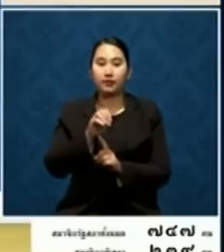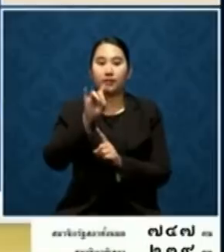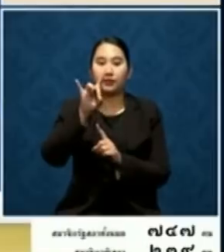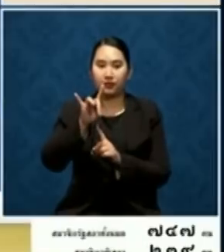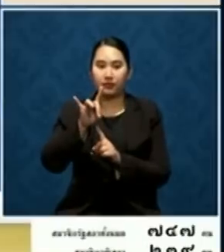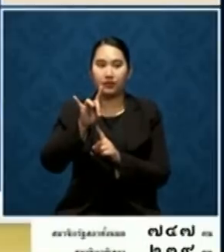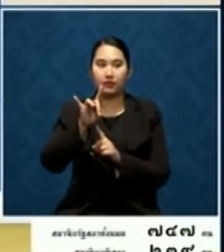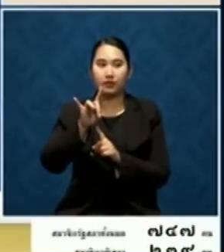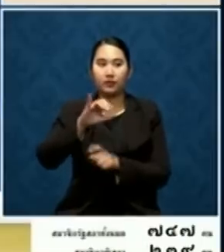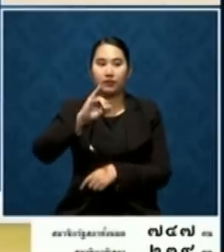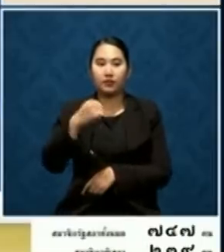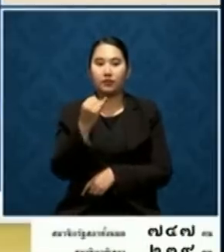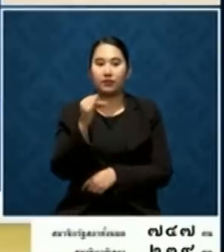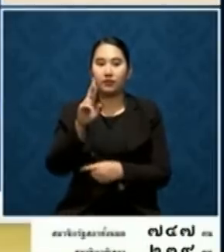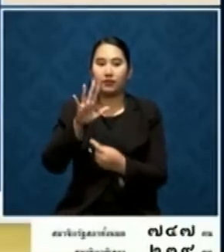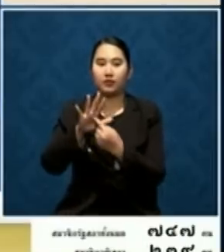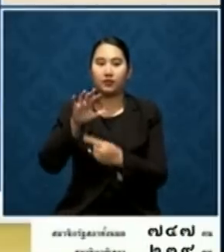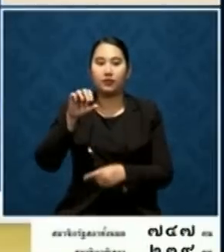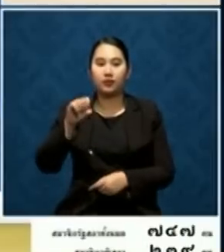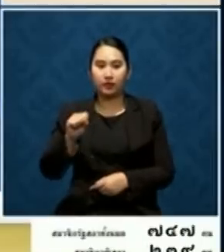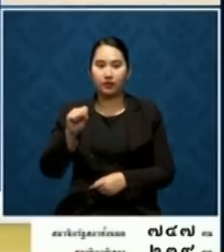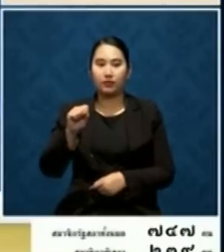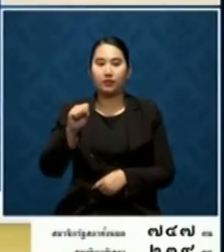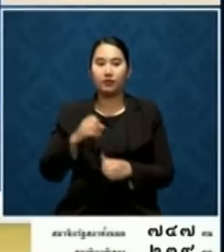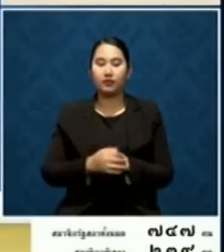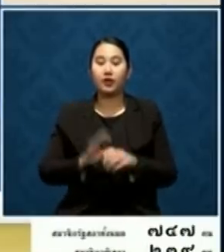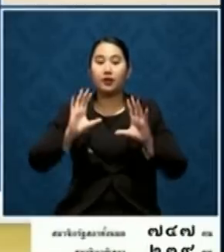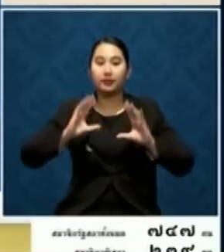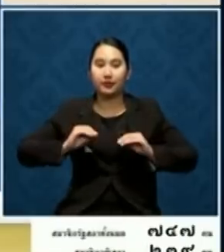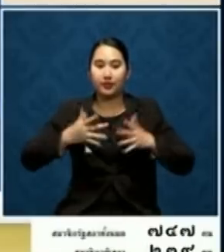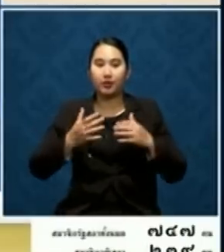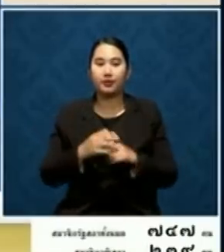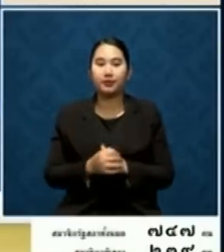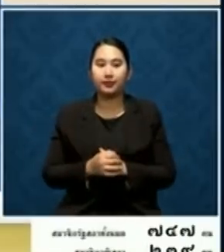58นายจรัสคุ้มไข่น้ำ ไม่เห็นชอบครับ